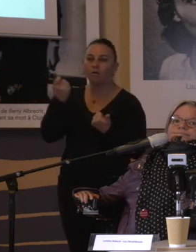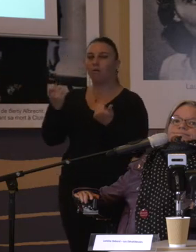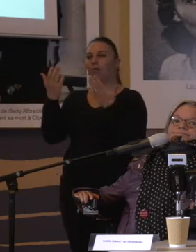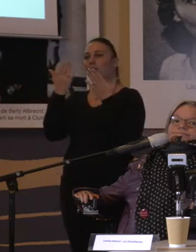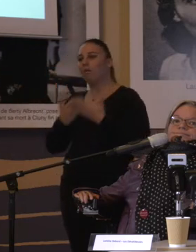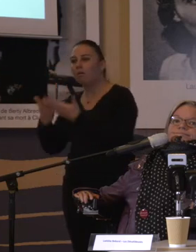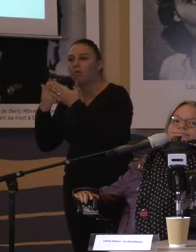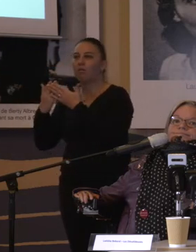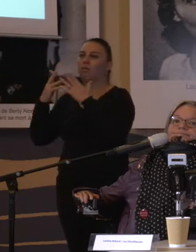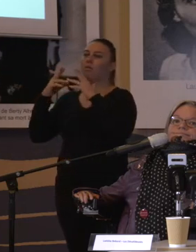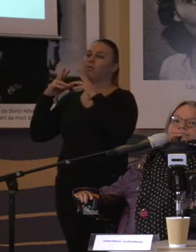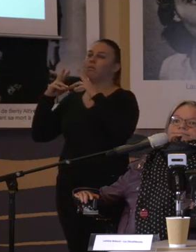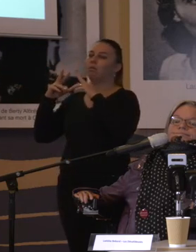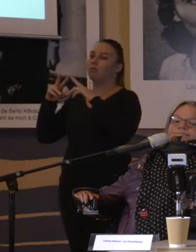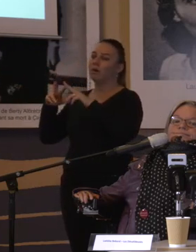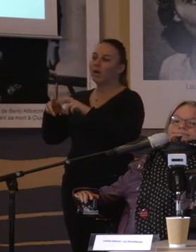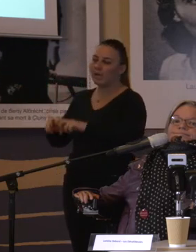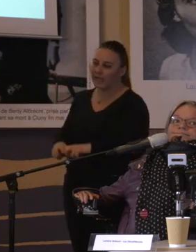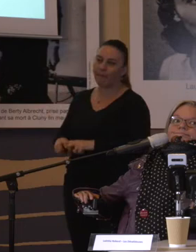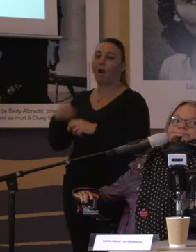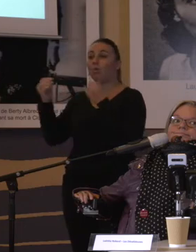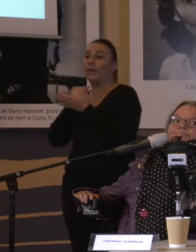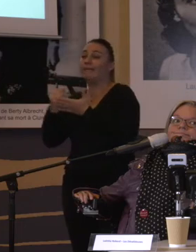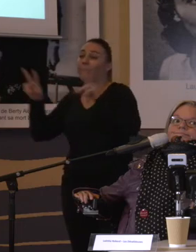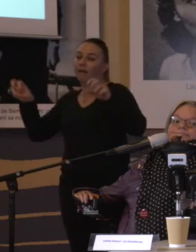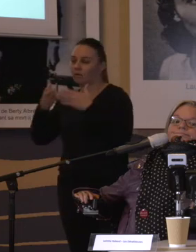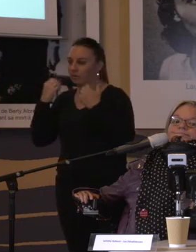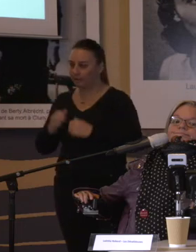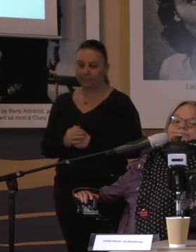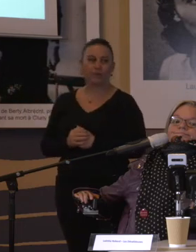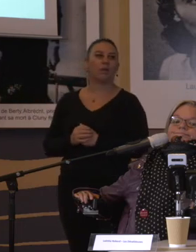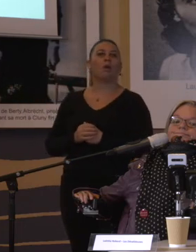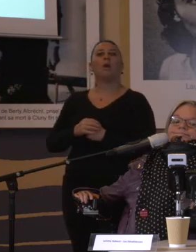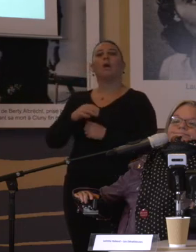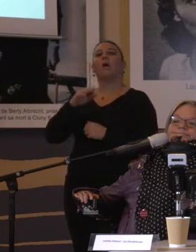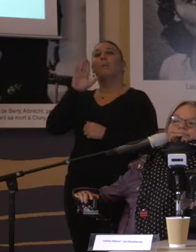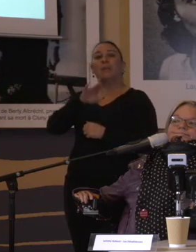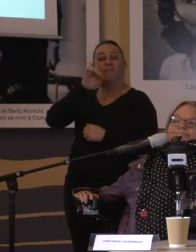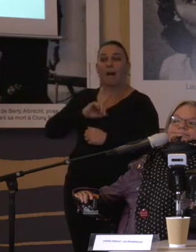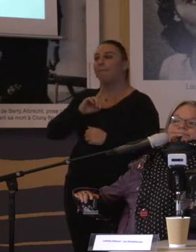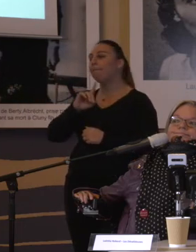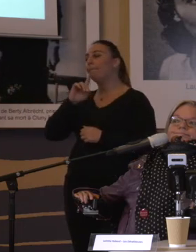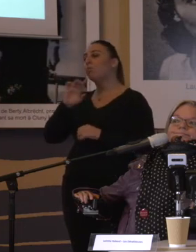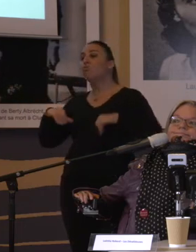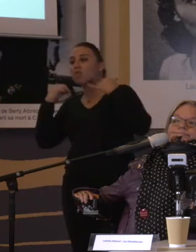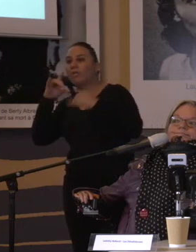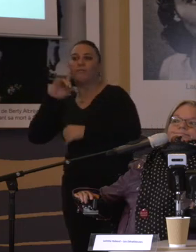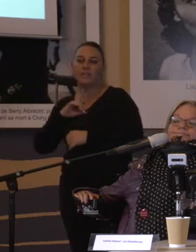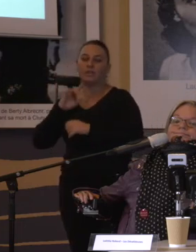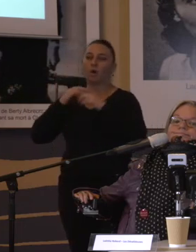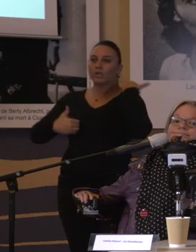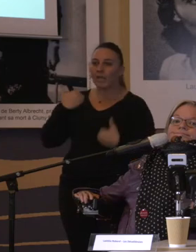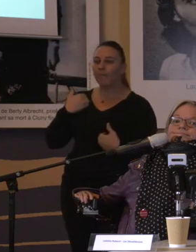les examens non plus. Regrette aussi le manque de données et d'indicateurs sur les femmes et les filles handicapées. Regrette les pratiques qui obligent les